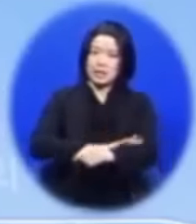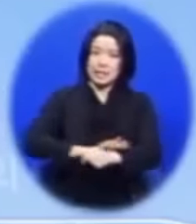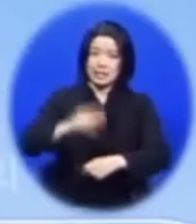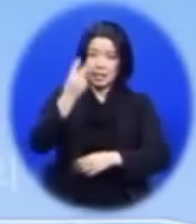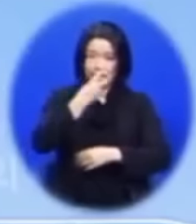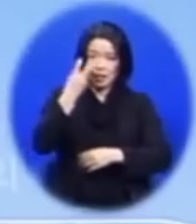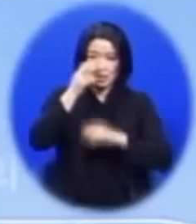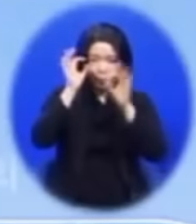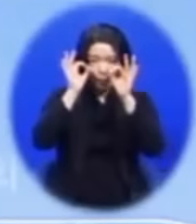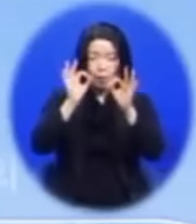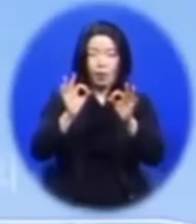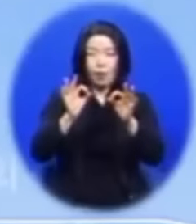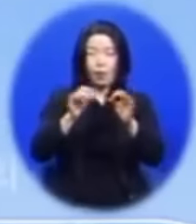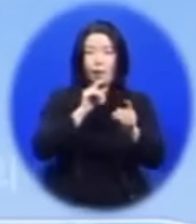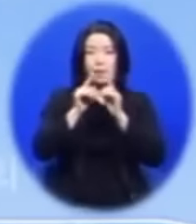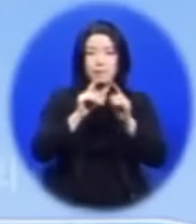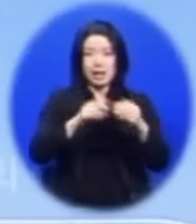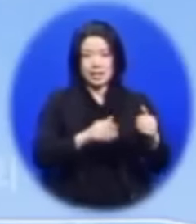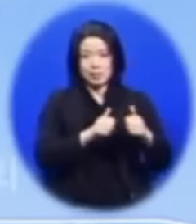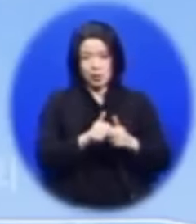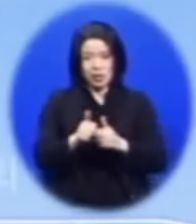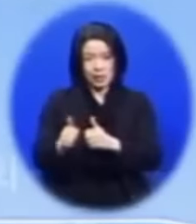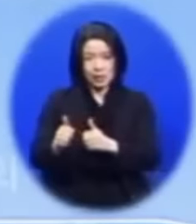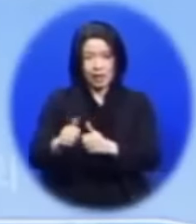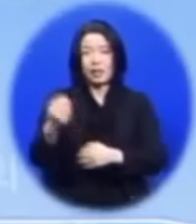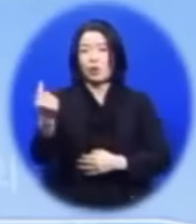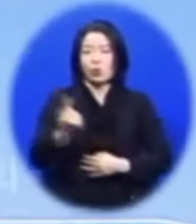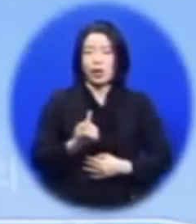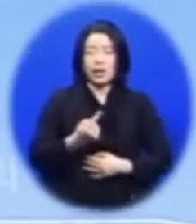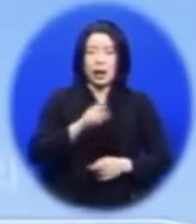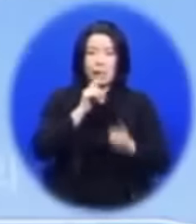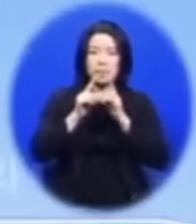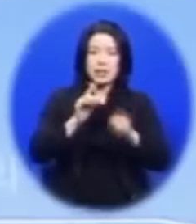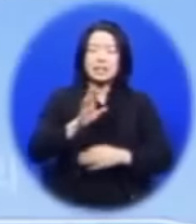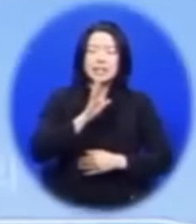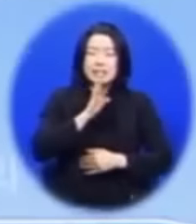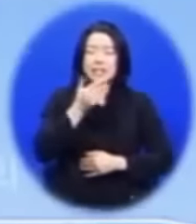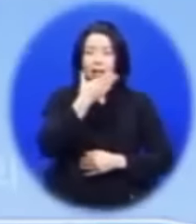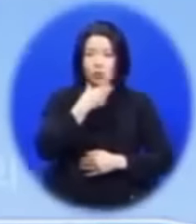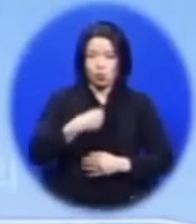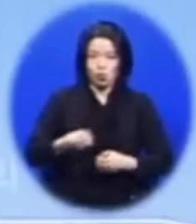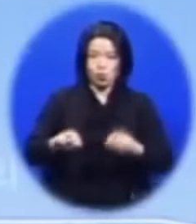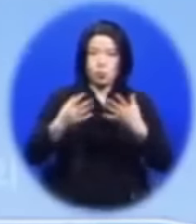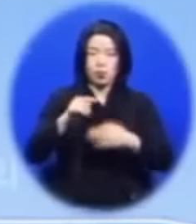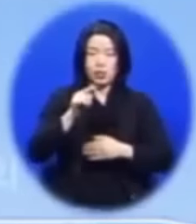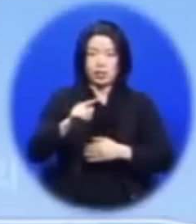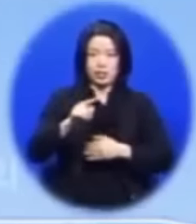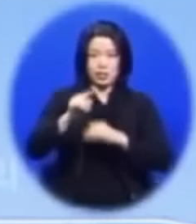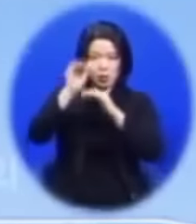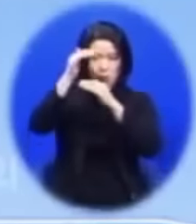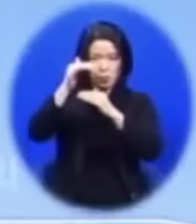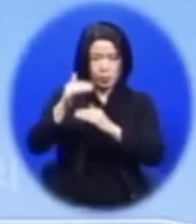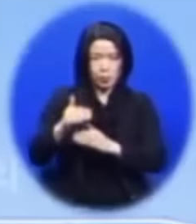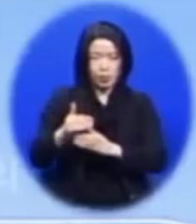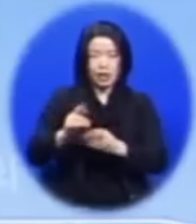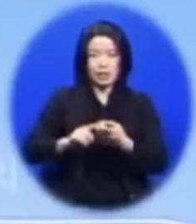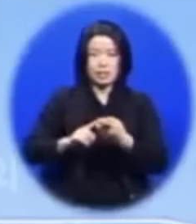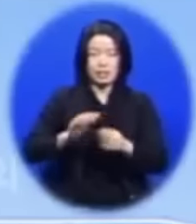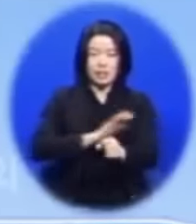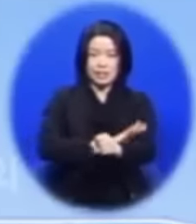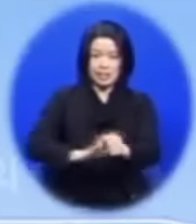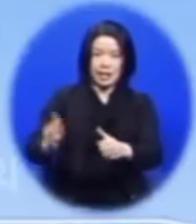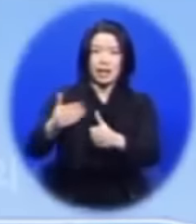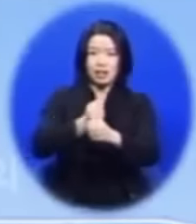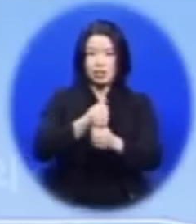지켜보면서 말씀을 따라오셔야 말씀의 진정한 축복을 또 그 맥을 여러분이 잘 붙으실